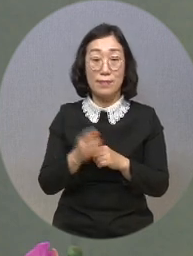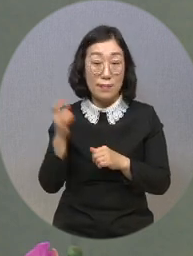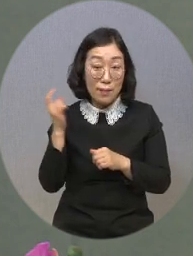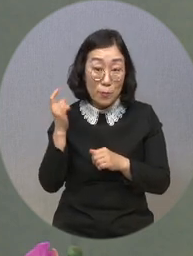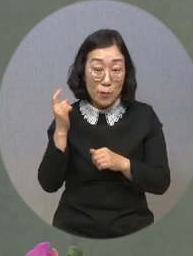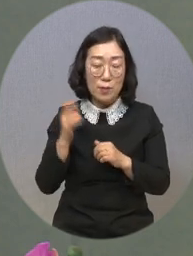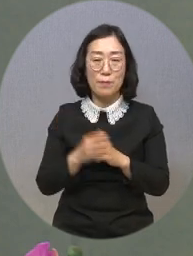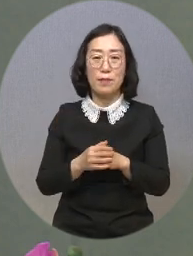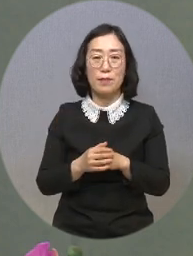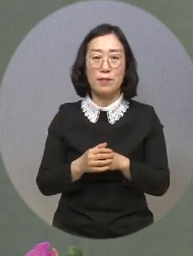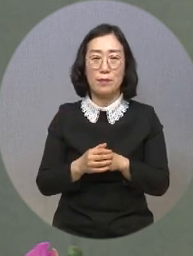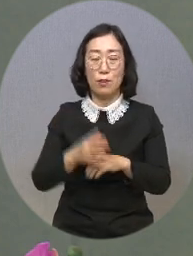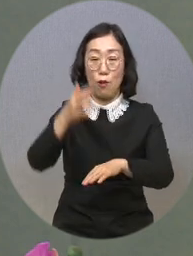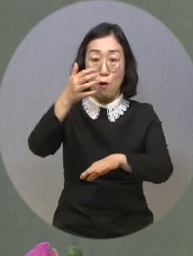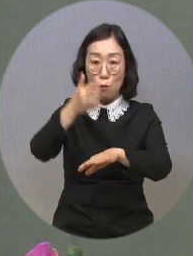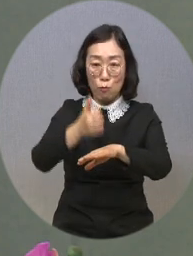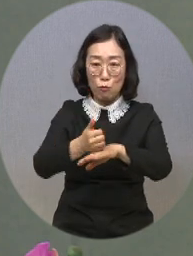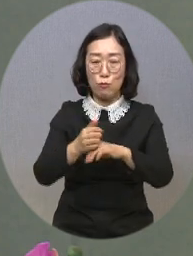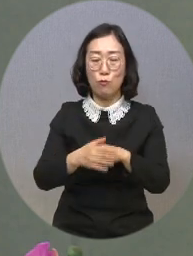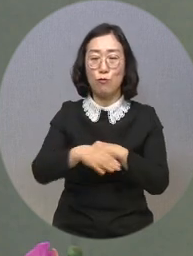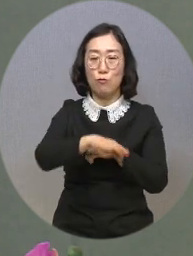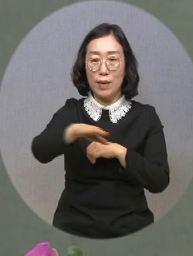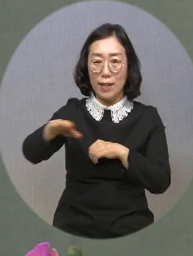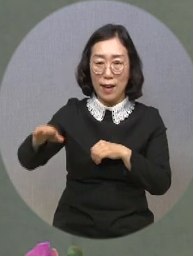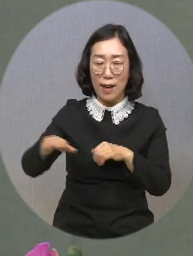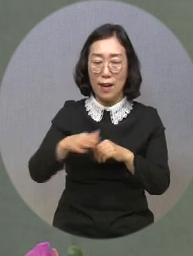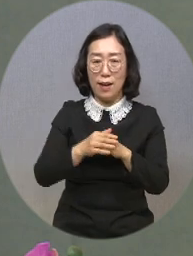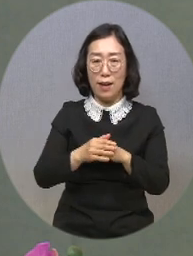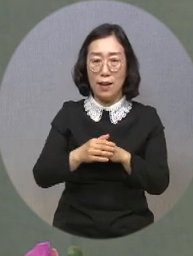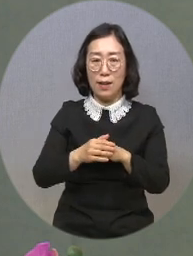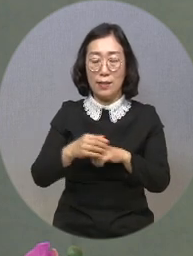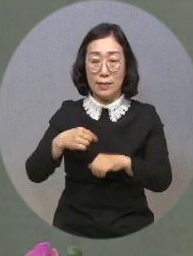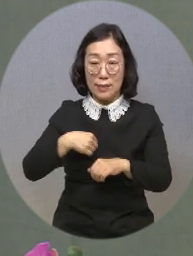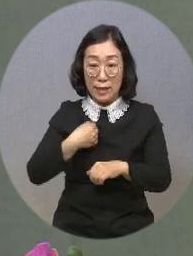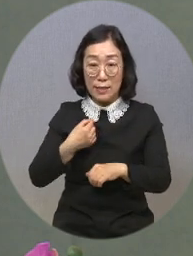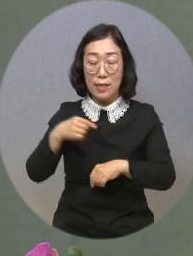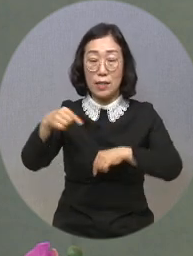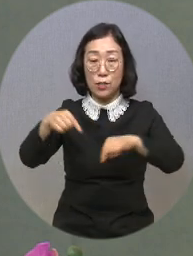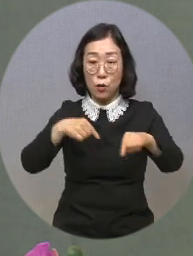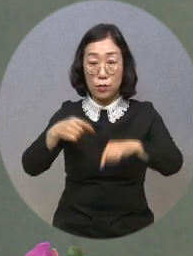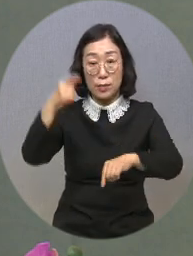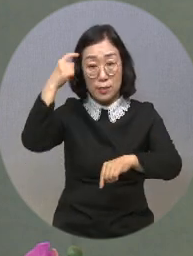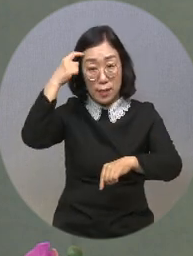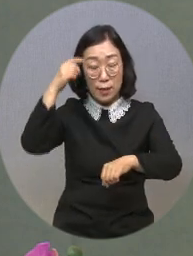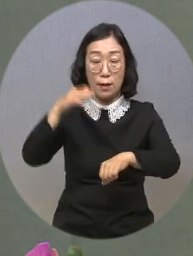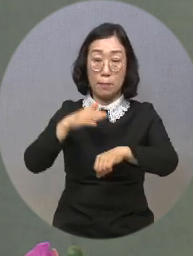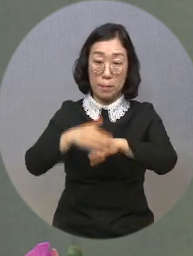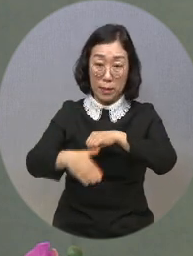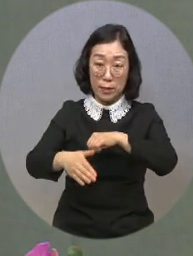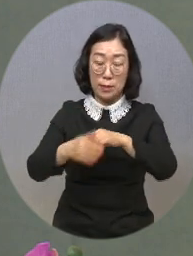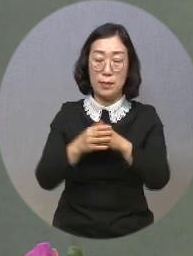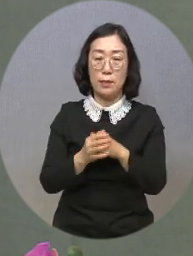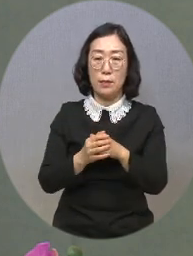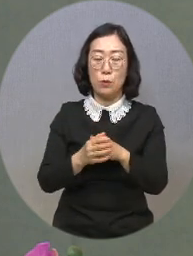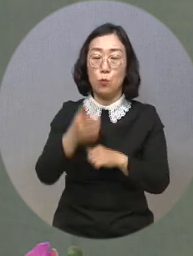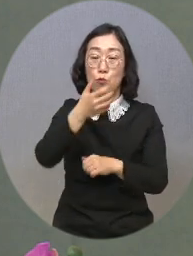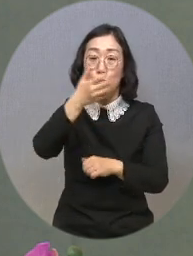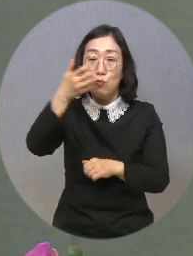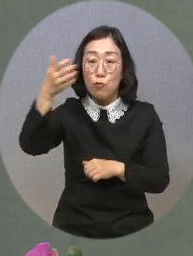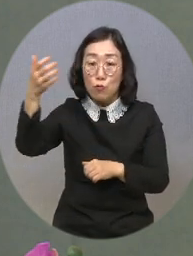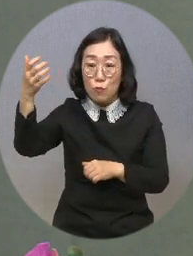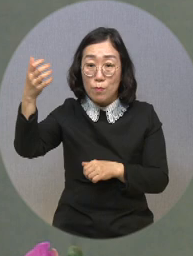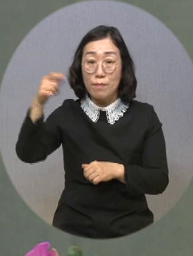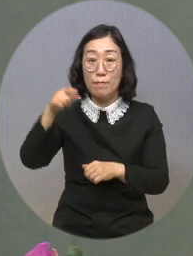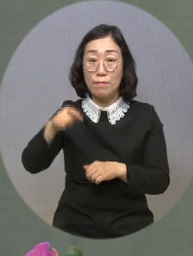들어보셨습니까? 결국은 우리가 자신의 정치 이념과 꿈을